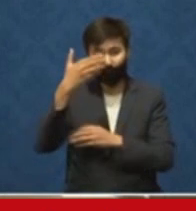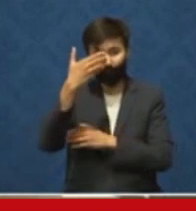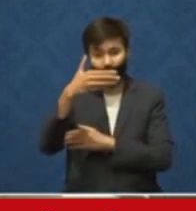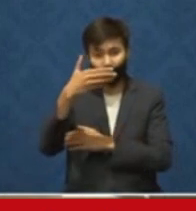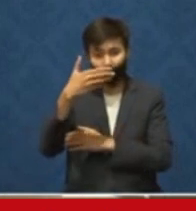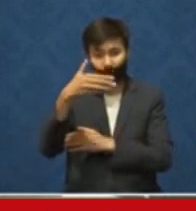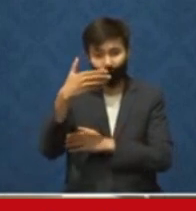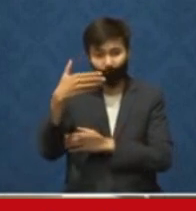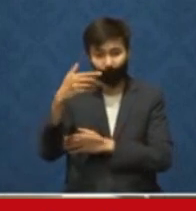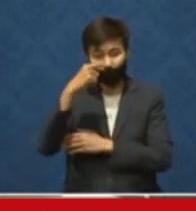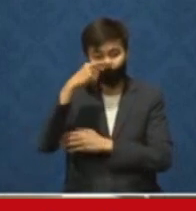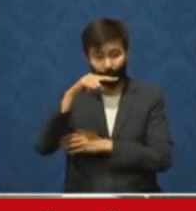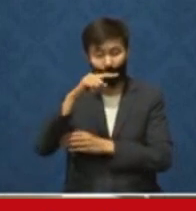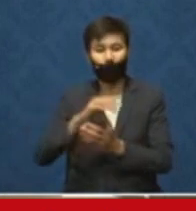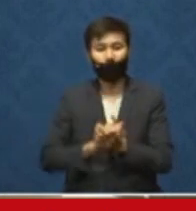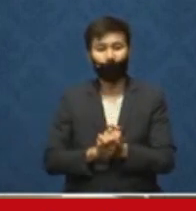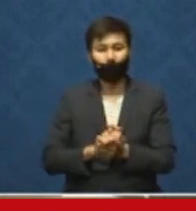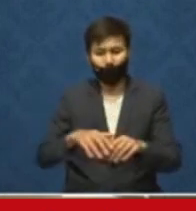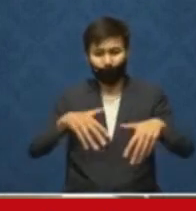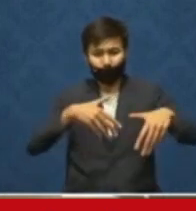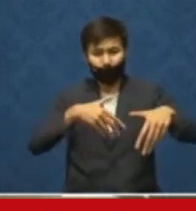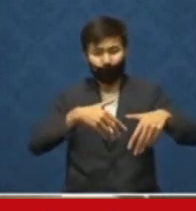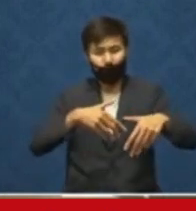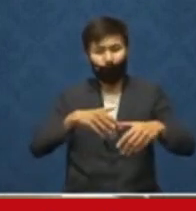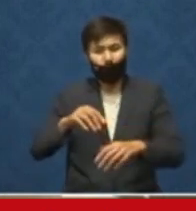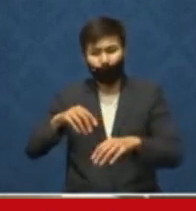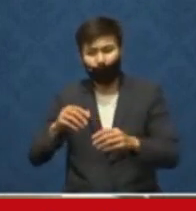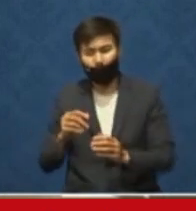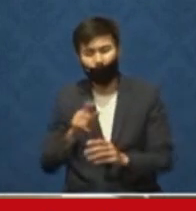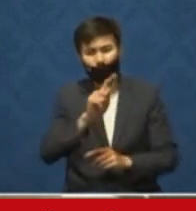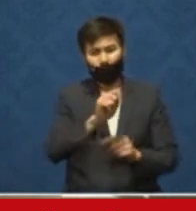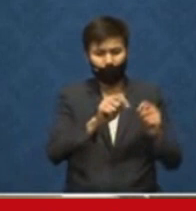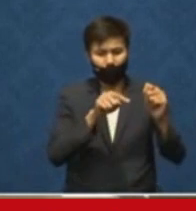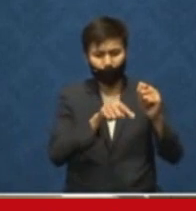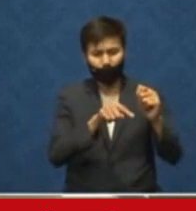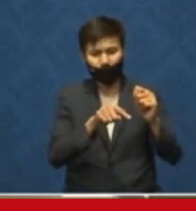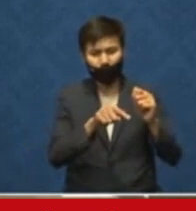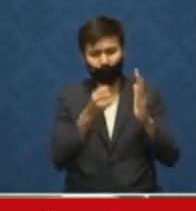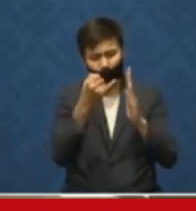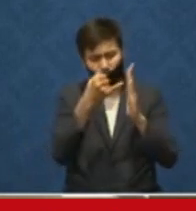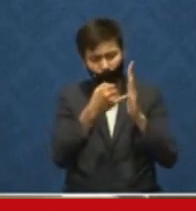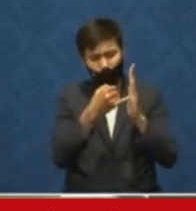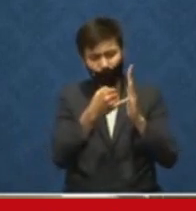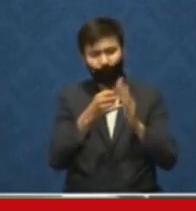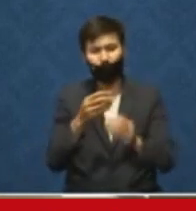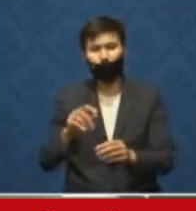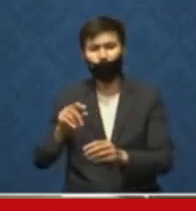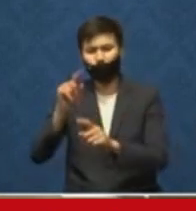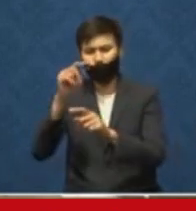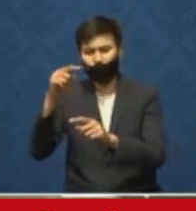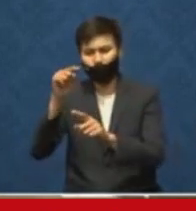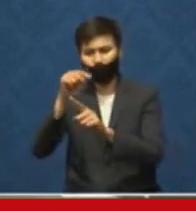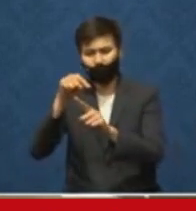ไอ้กรรมการพลังงานแห่งชาติเหตุดันไปแก้ระเบียบอีกไปลงไฟฟ้าชุมชนนี่ให้ท้องถิ่น